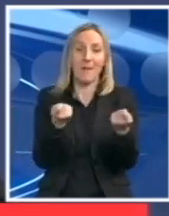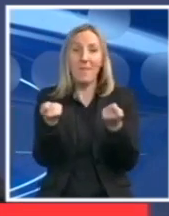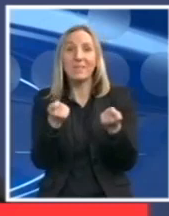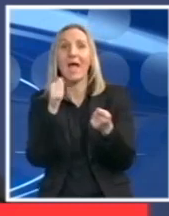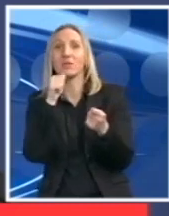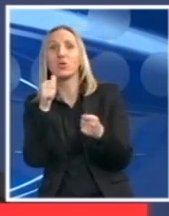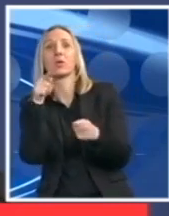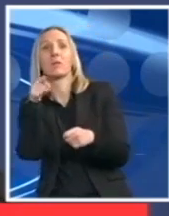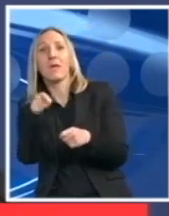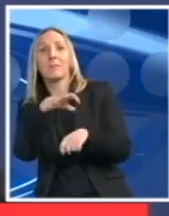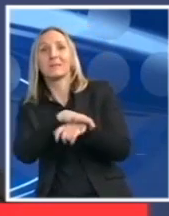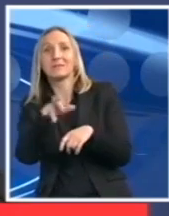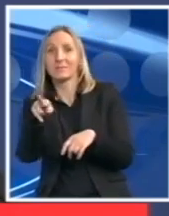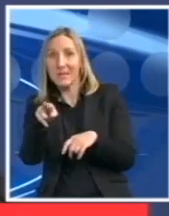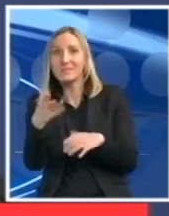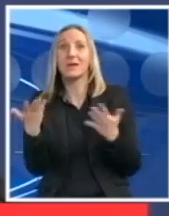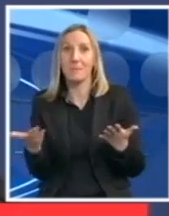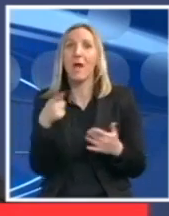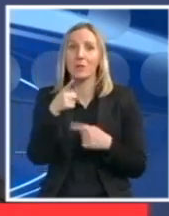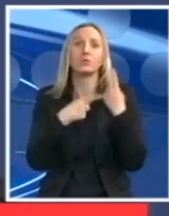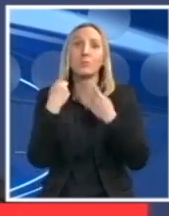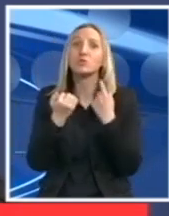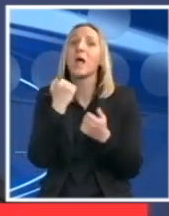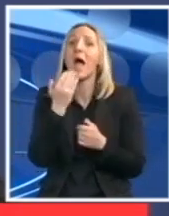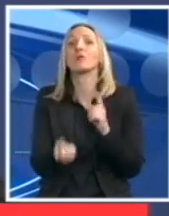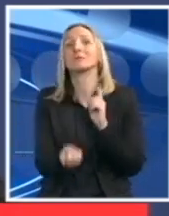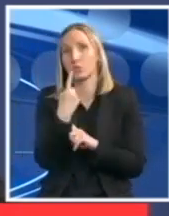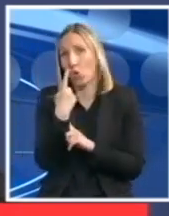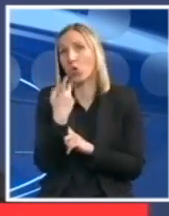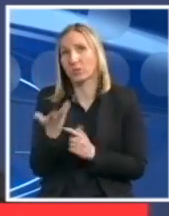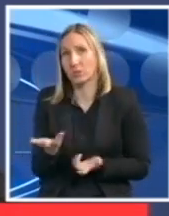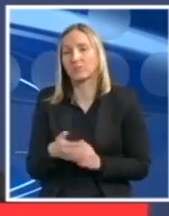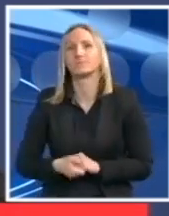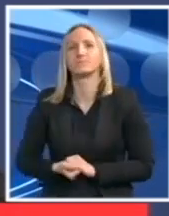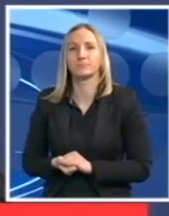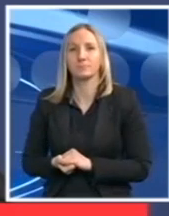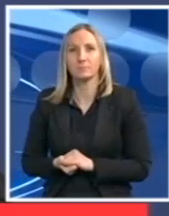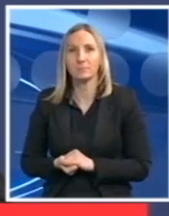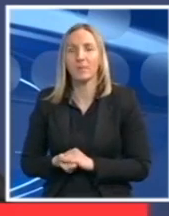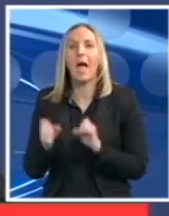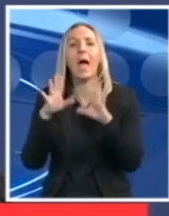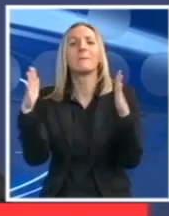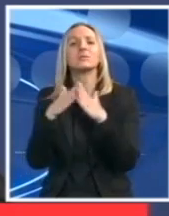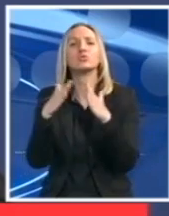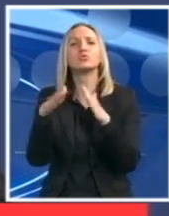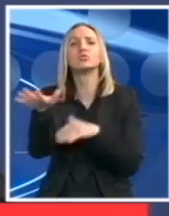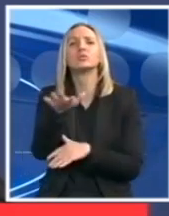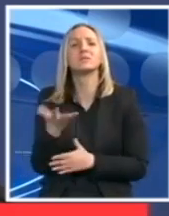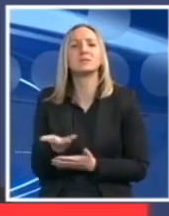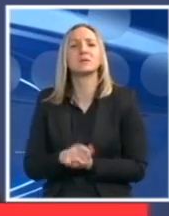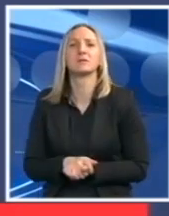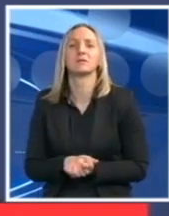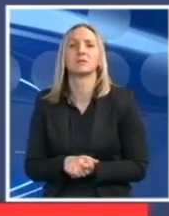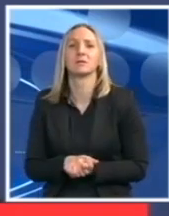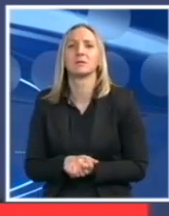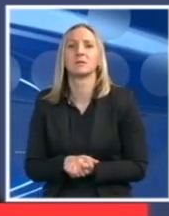tako dalje, ali to je priča o kojoj ćemo pričati ako se dogodi. Kada su u pitanju beskućnici, izvinite? Za